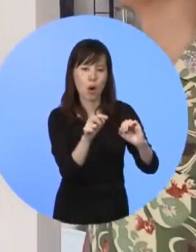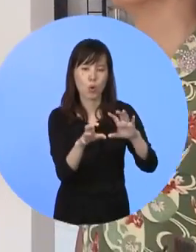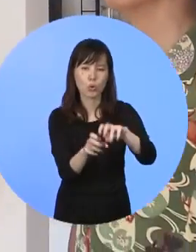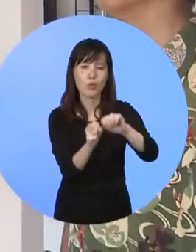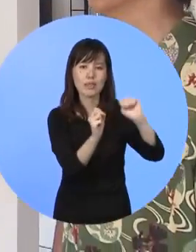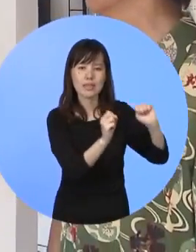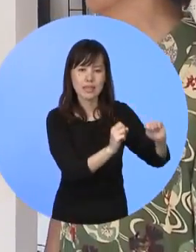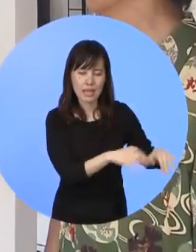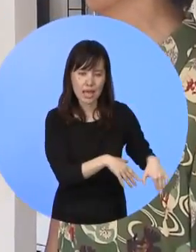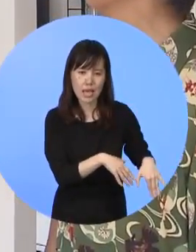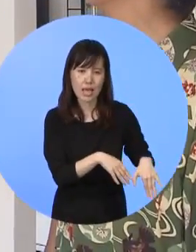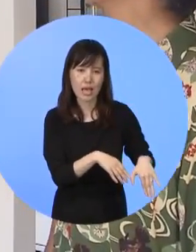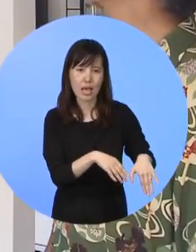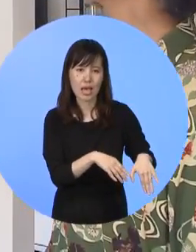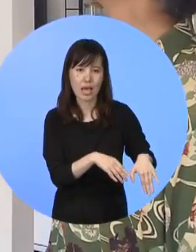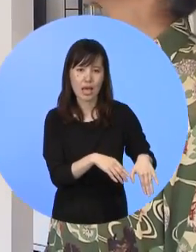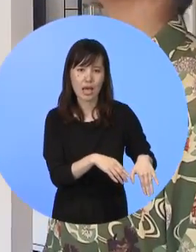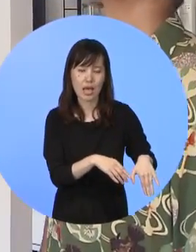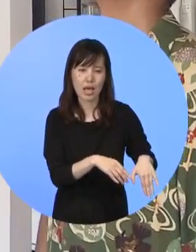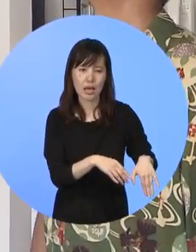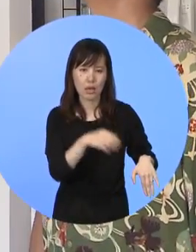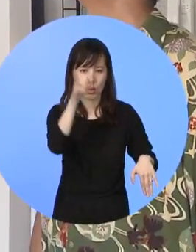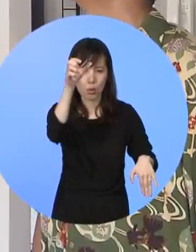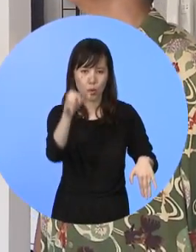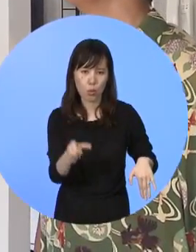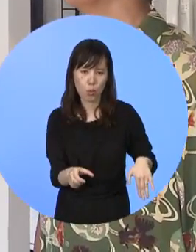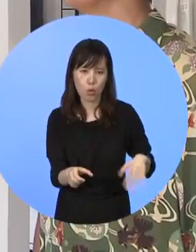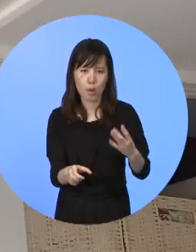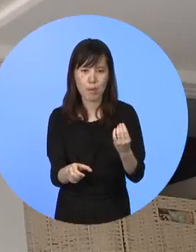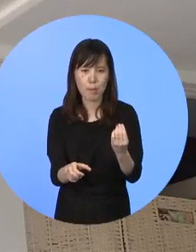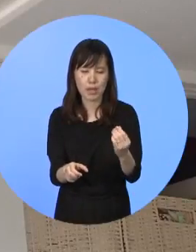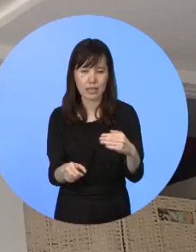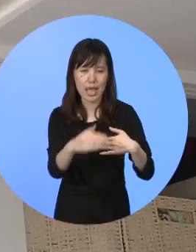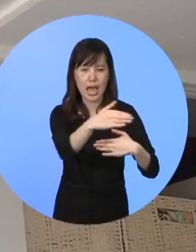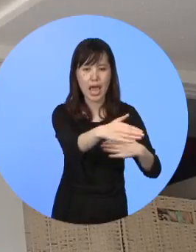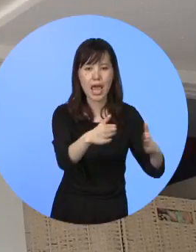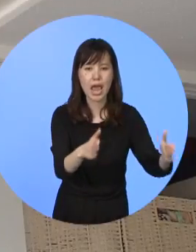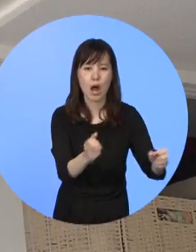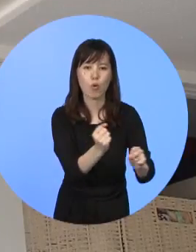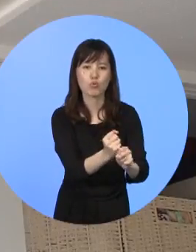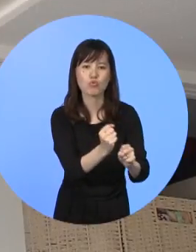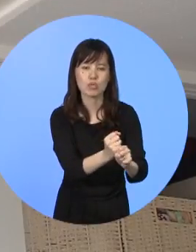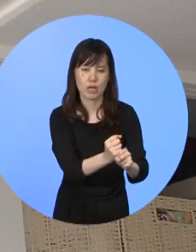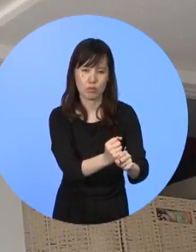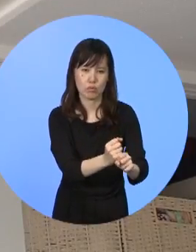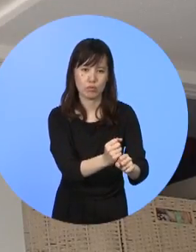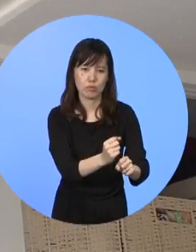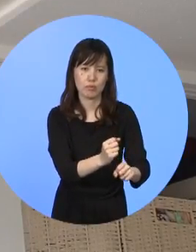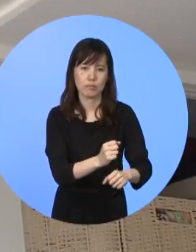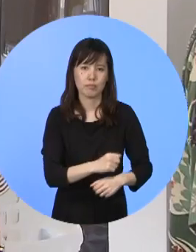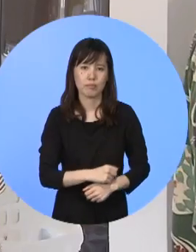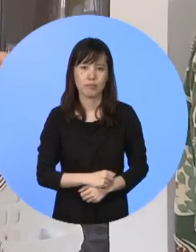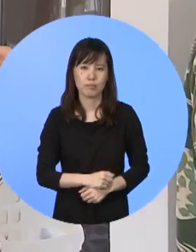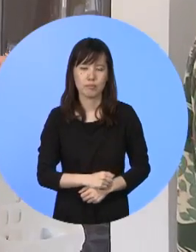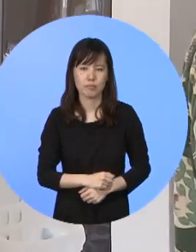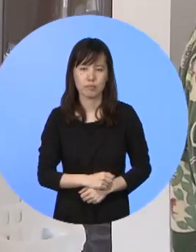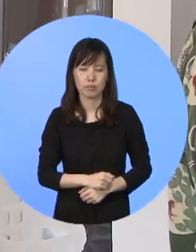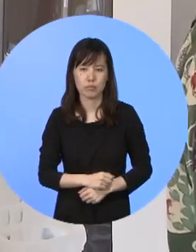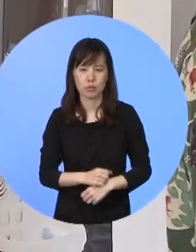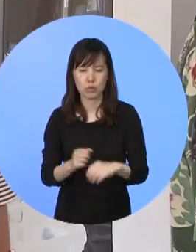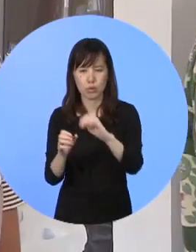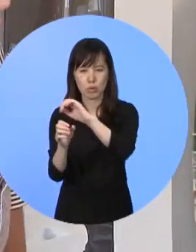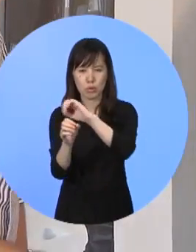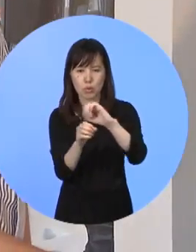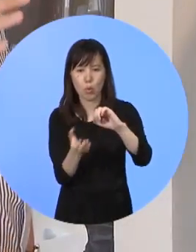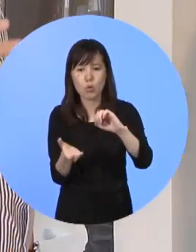払って、まあ、昔のこうテイストは残しつつワンルームにしているという間取りですね。 押し入れと思い